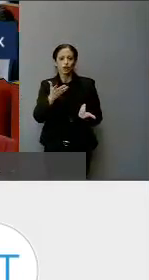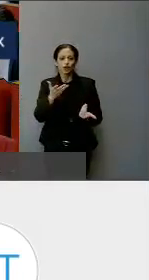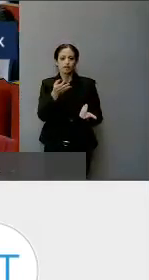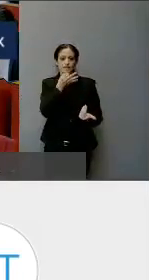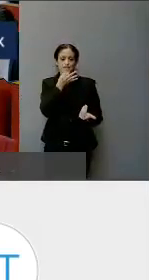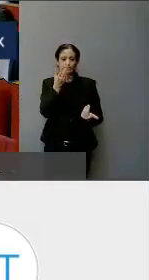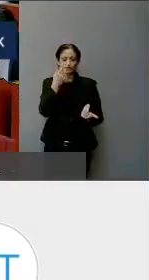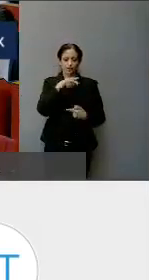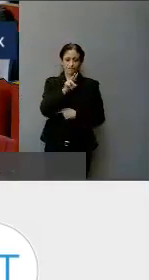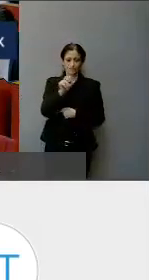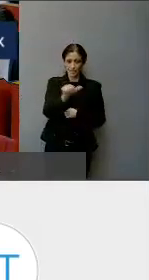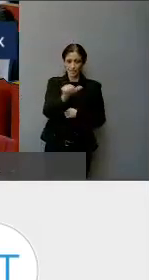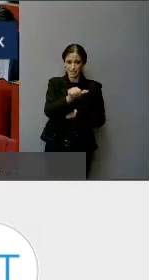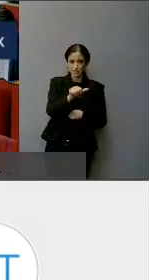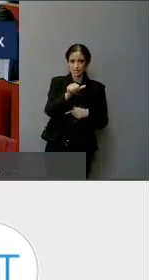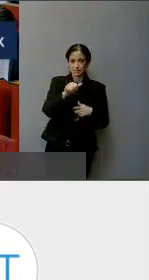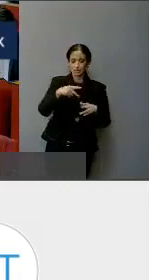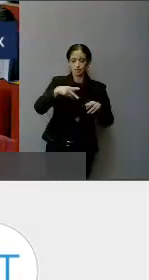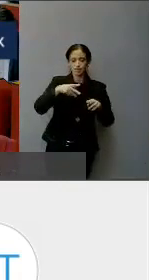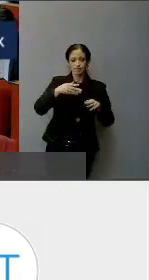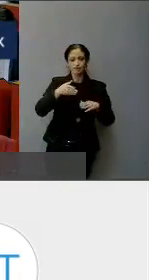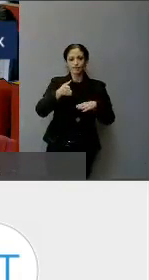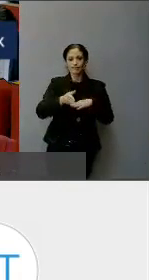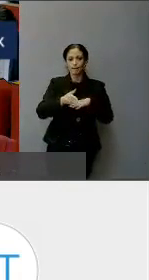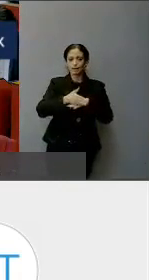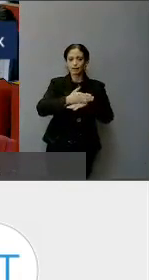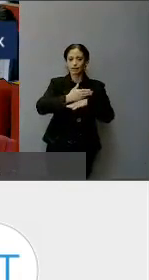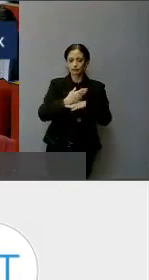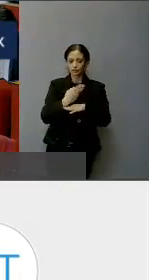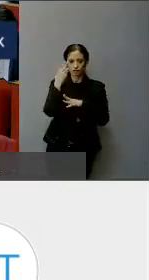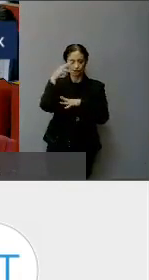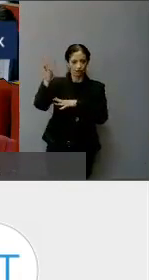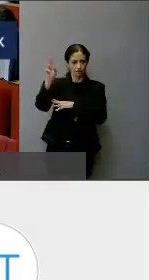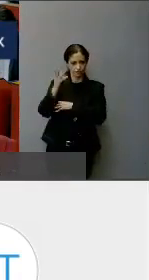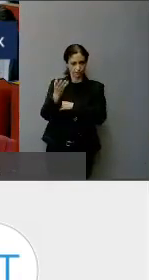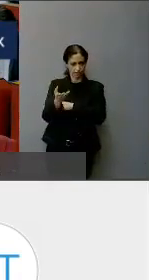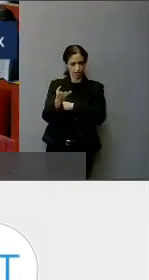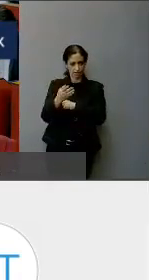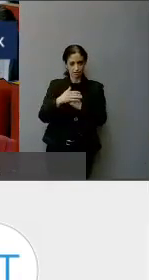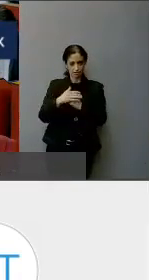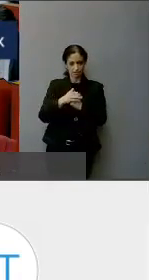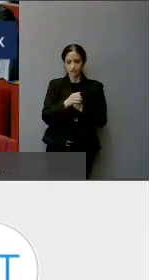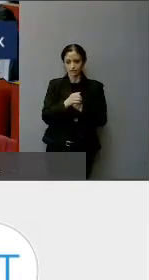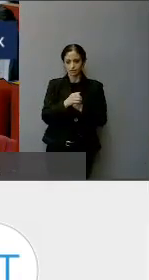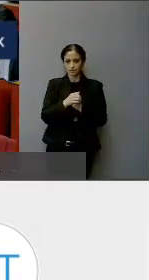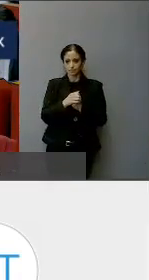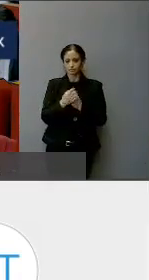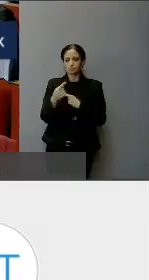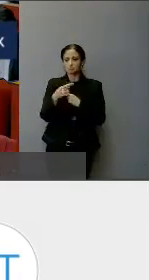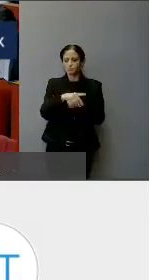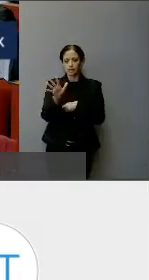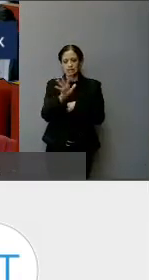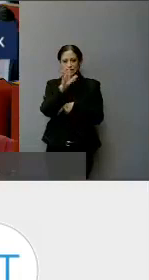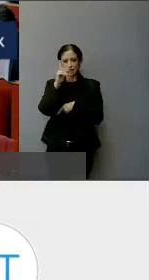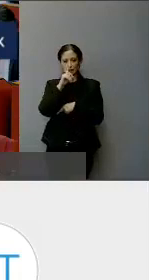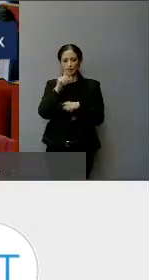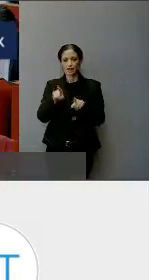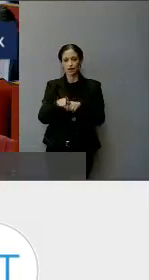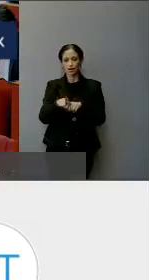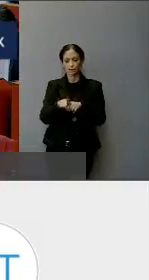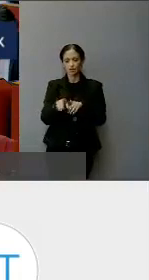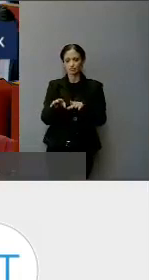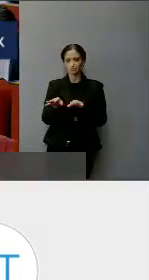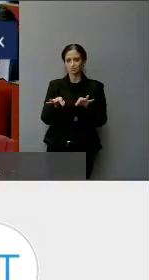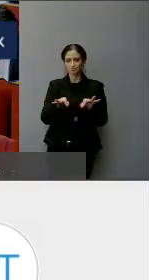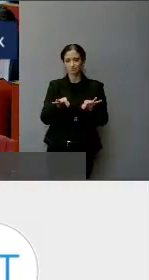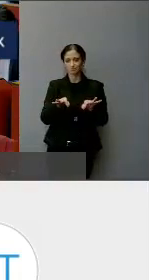dalla normativa comunitaria poi abbiamo il giochino sulla invece rispondenza alla pianificazione